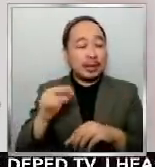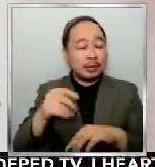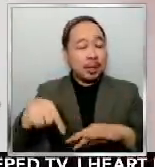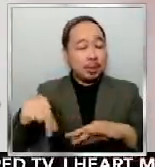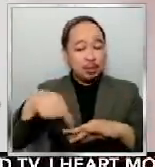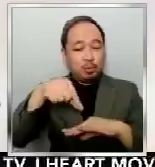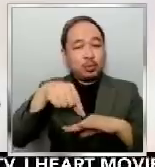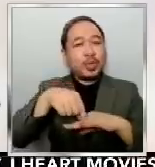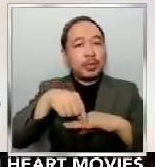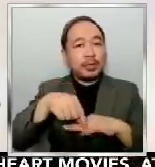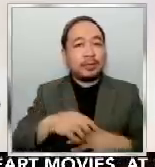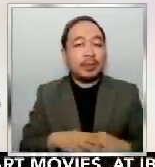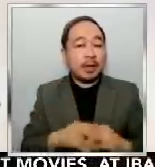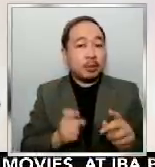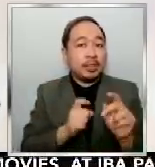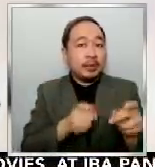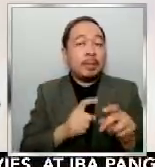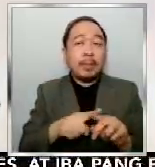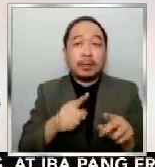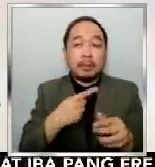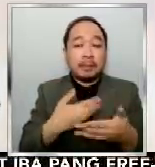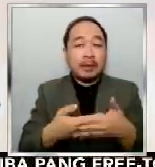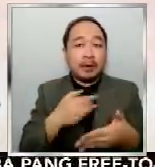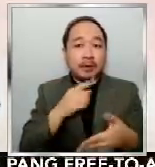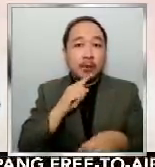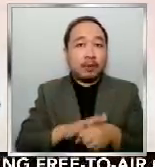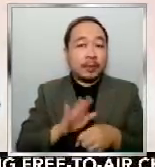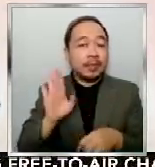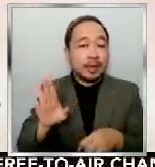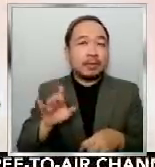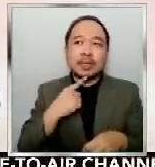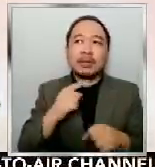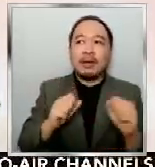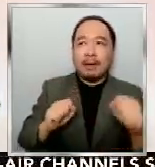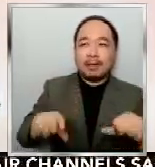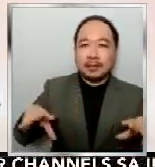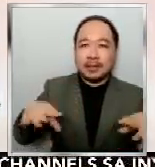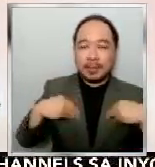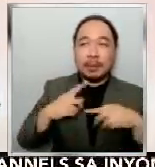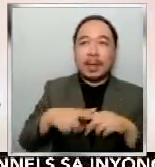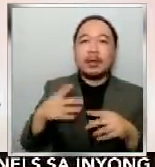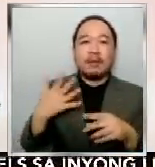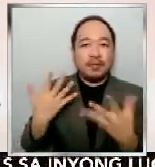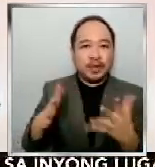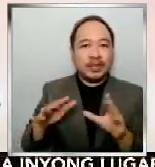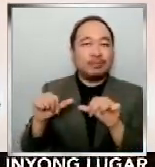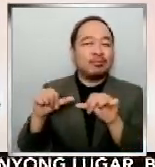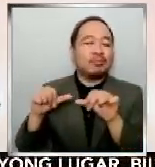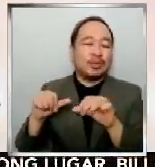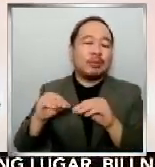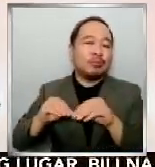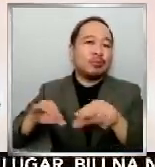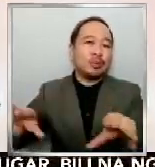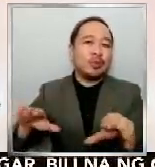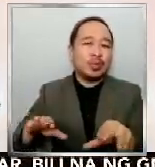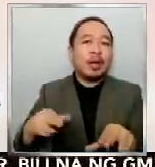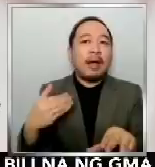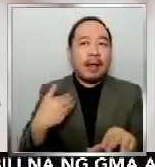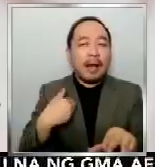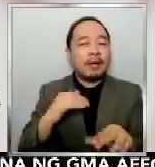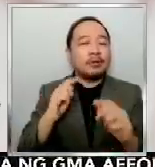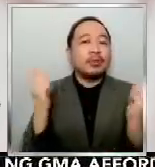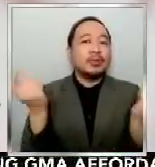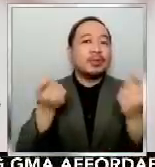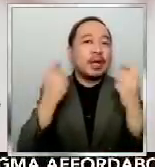Pero bago pa kumpirmahin ng beauty queen that she said yes, nag-post na sila ni Jeremy ng clue na meron silang sineselebrate